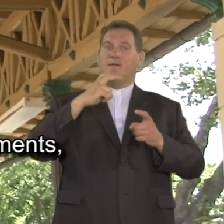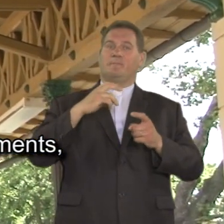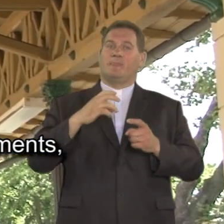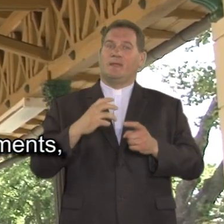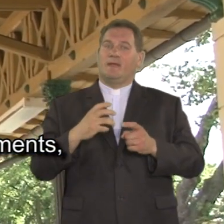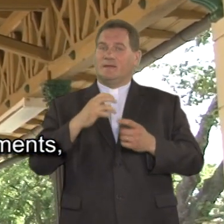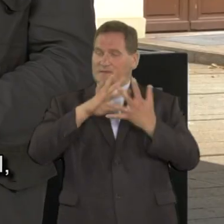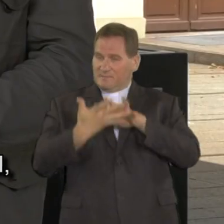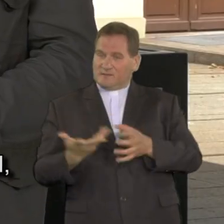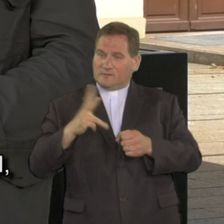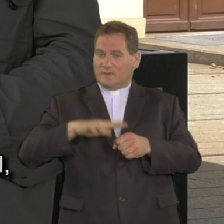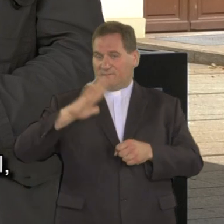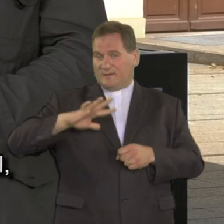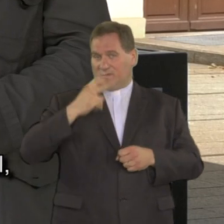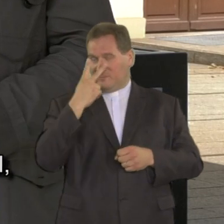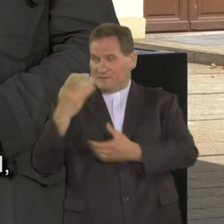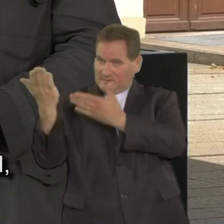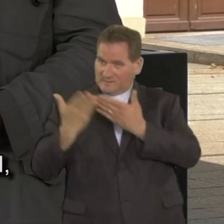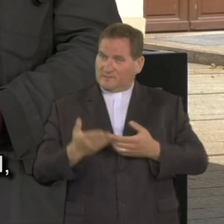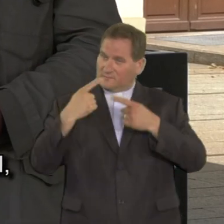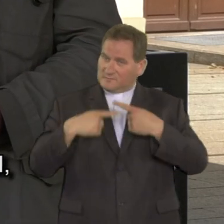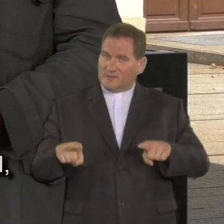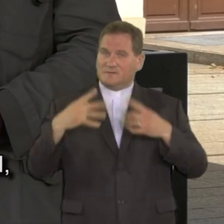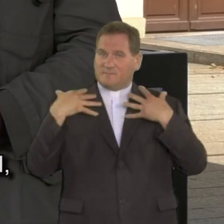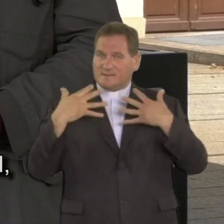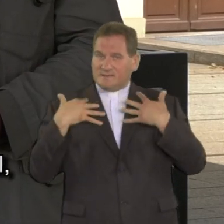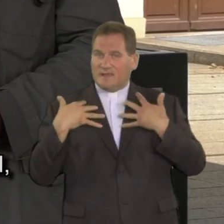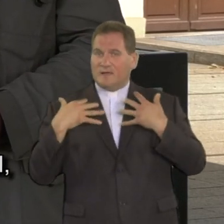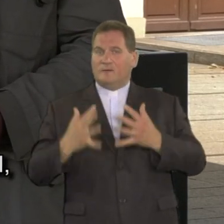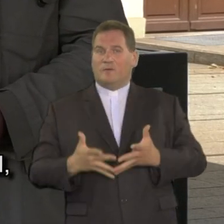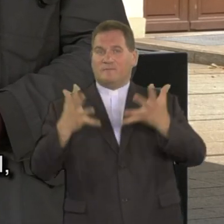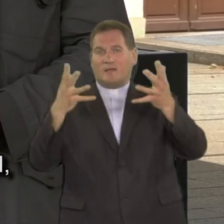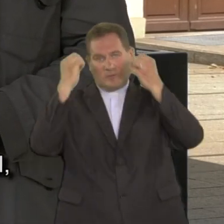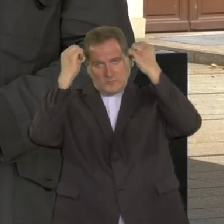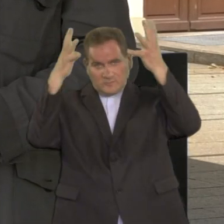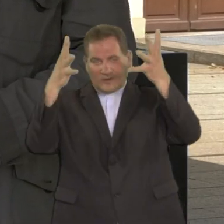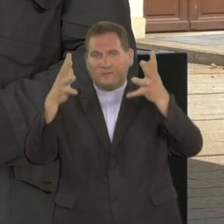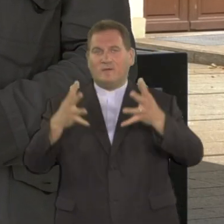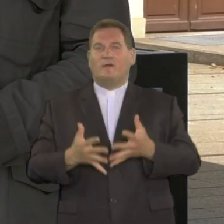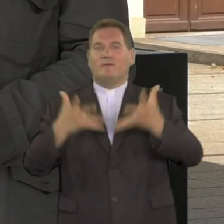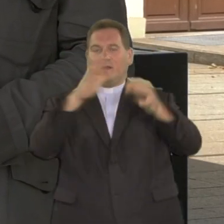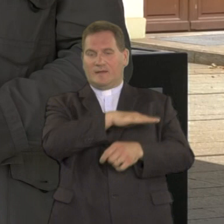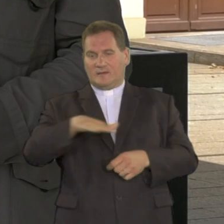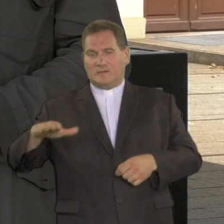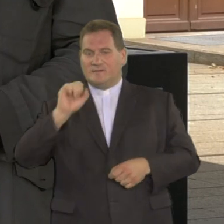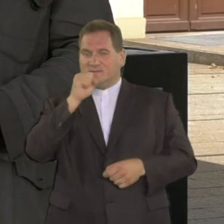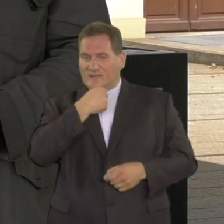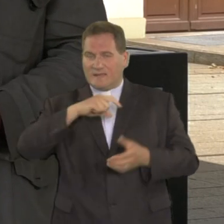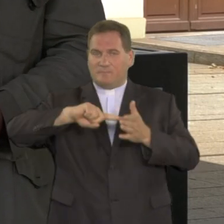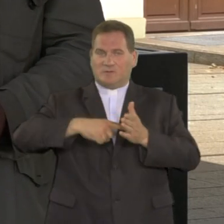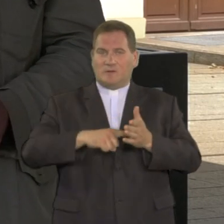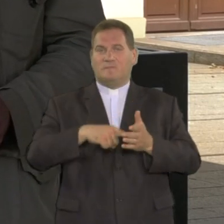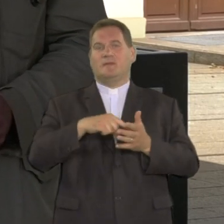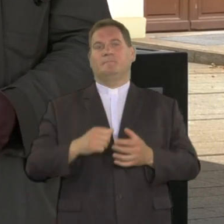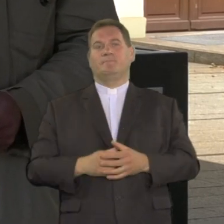które warto obejrzeć. Zapraszamy do krótkiego spaceru po wielokulturowym, wielonarodowym, starym